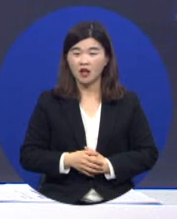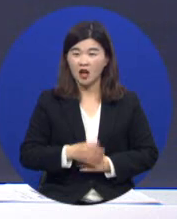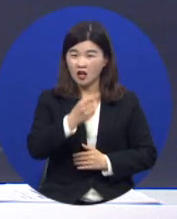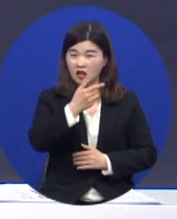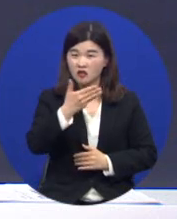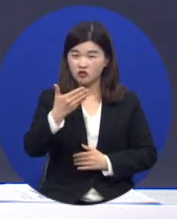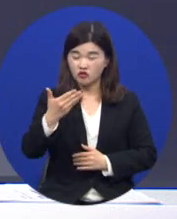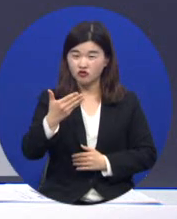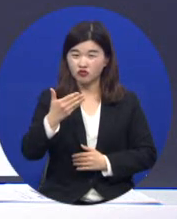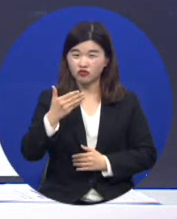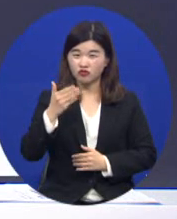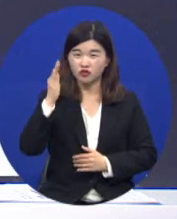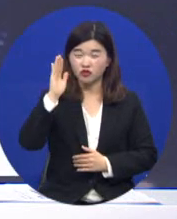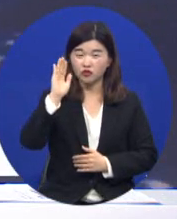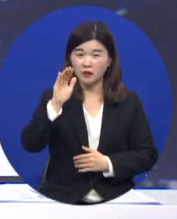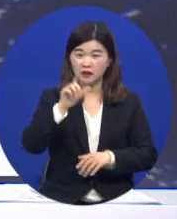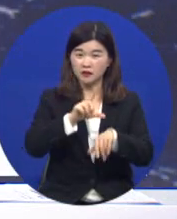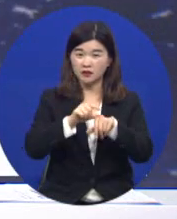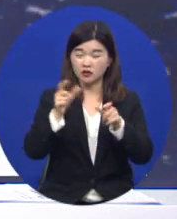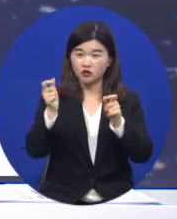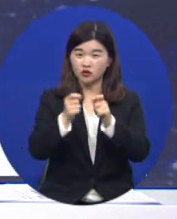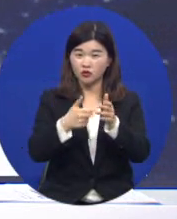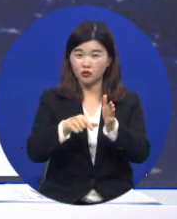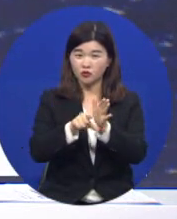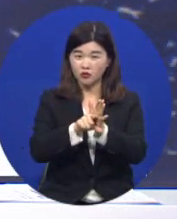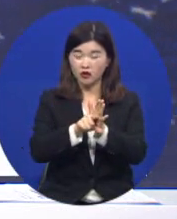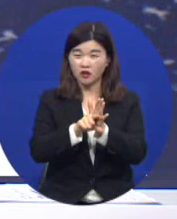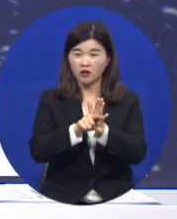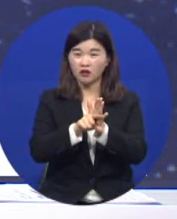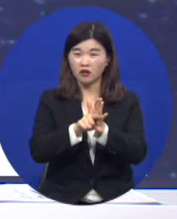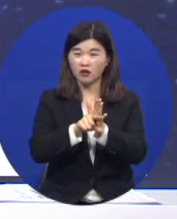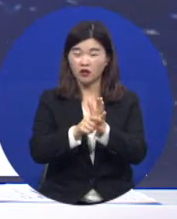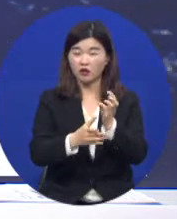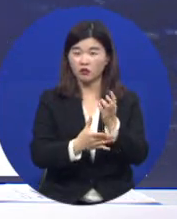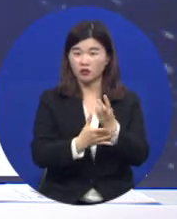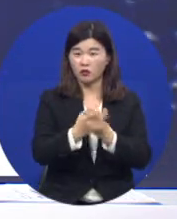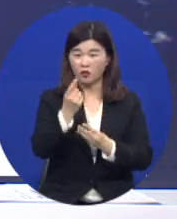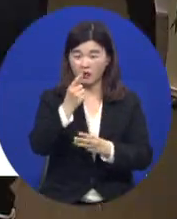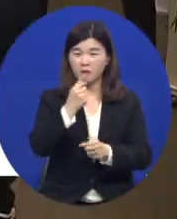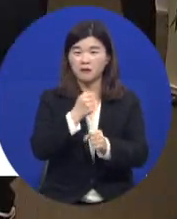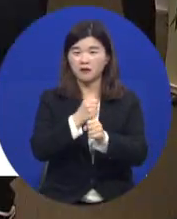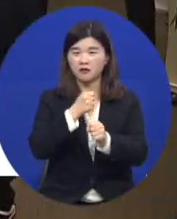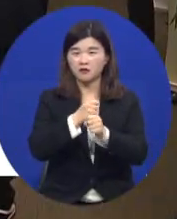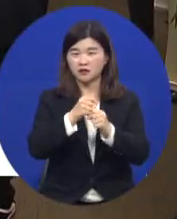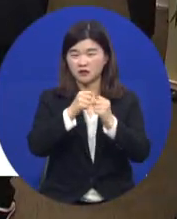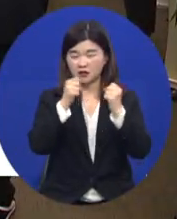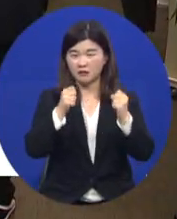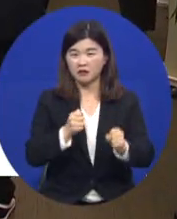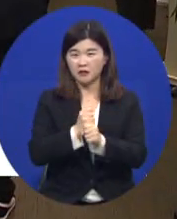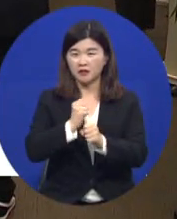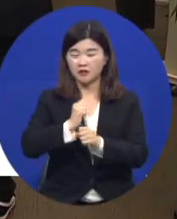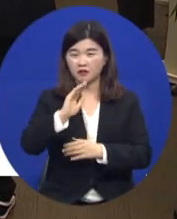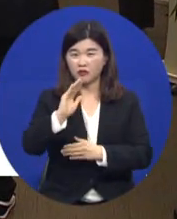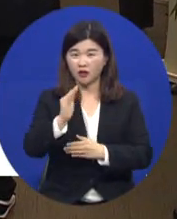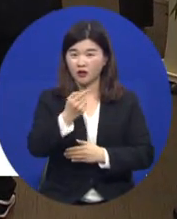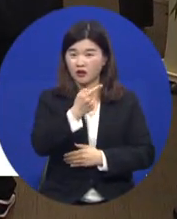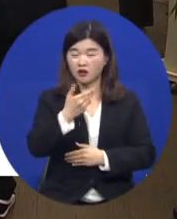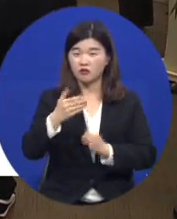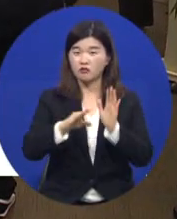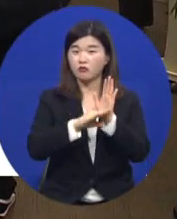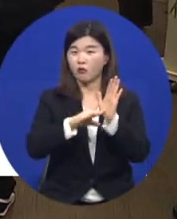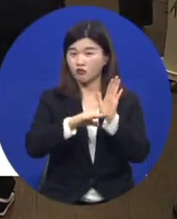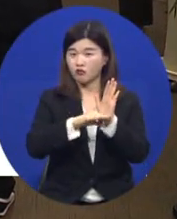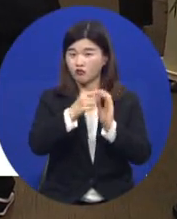119 소방 출동 시간을 줄이기 위한 실시간 소방관제 통합 플랫폼이 구축됐습니다. 제주도